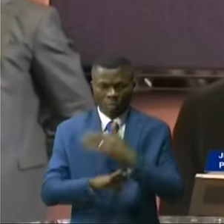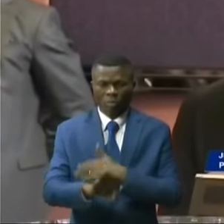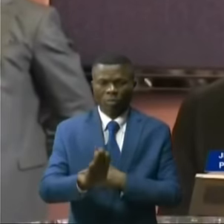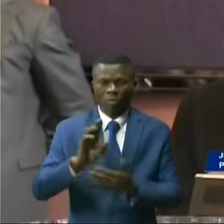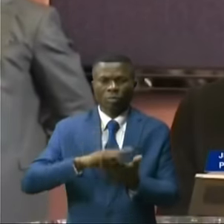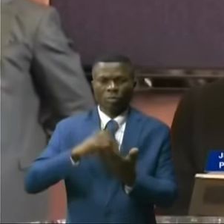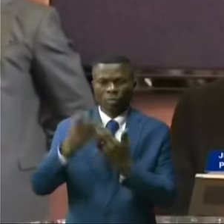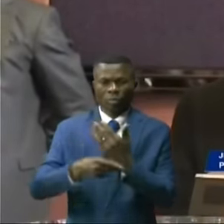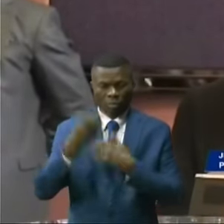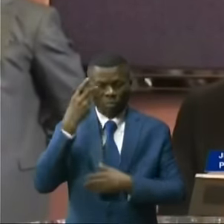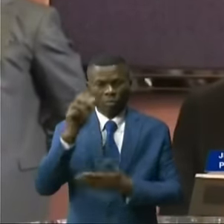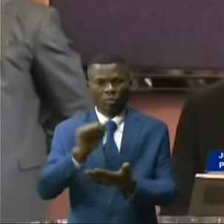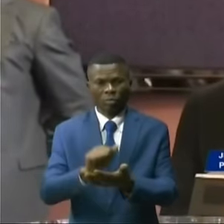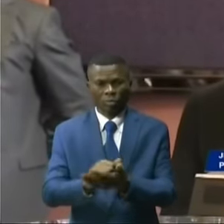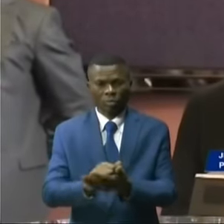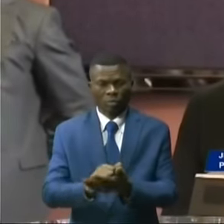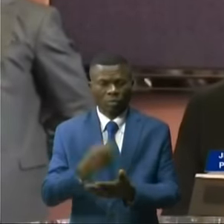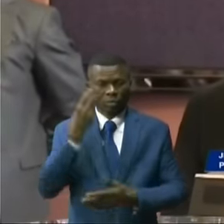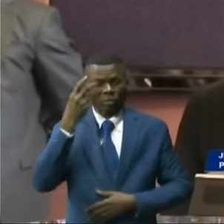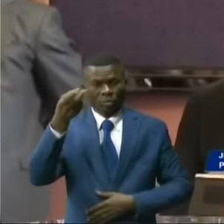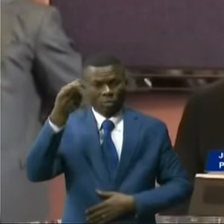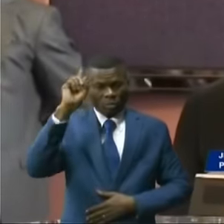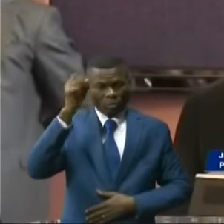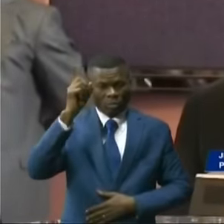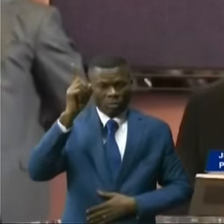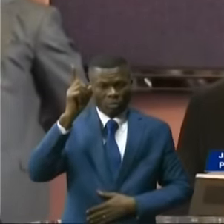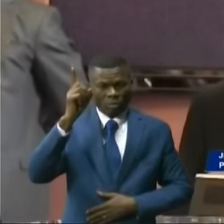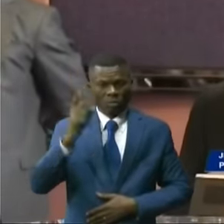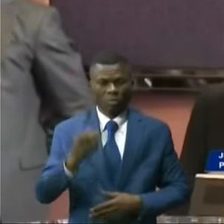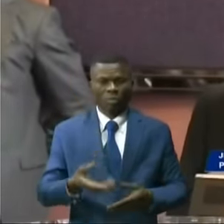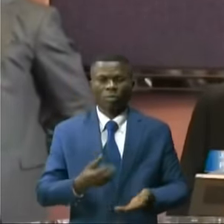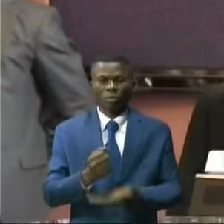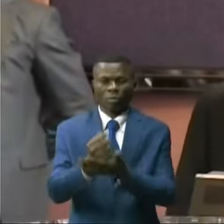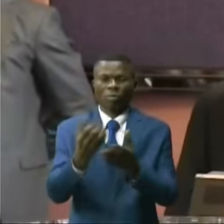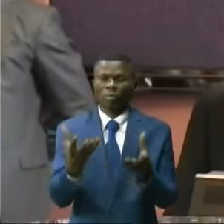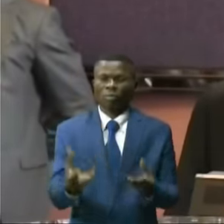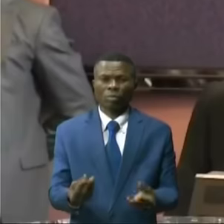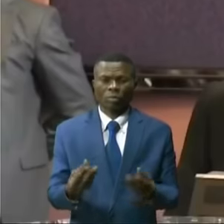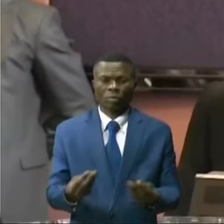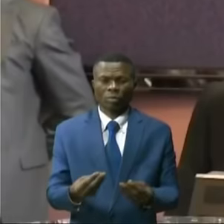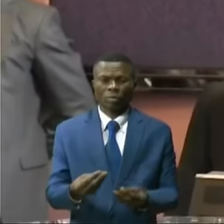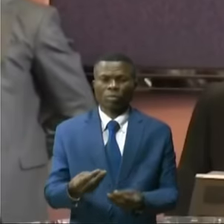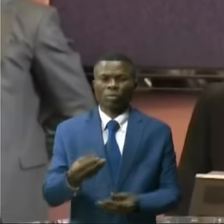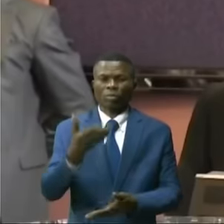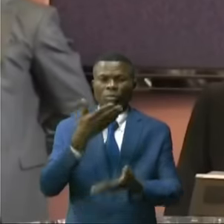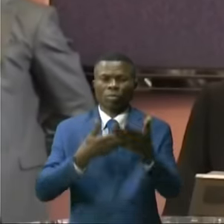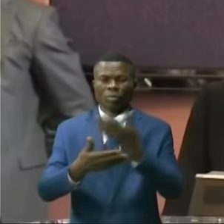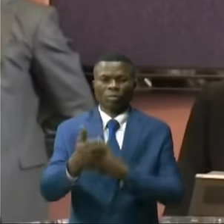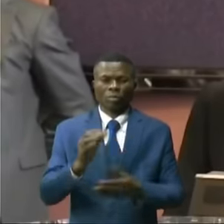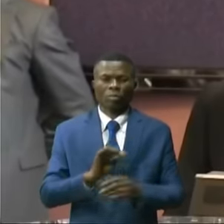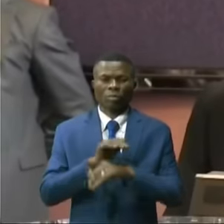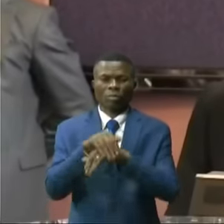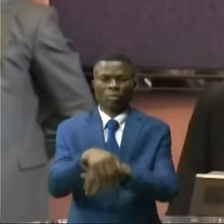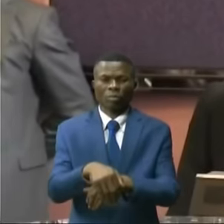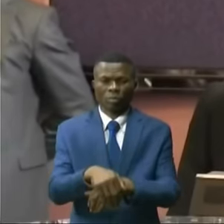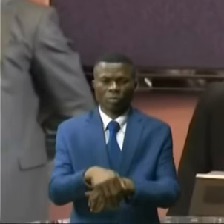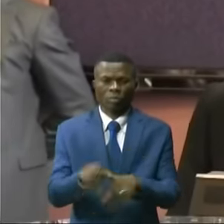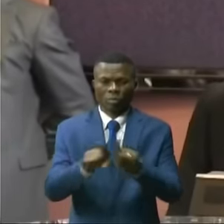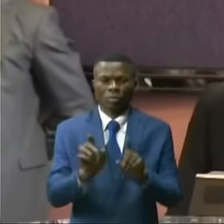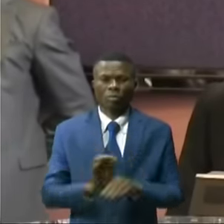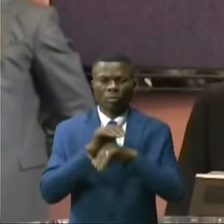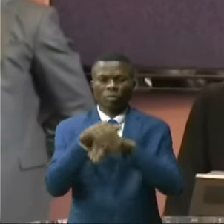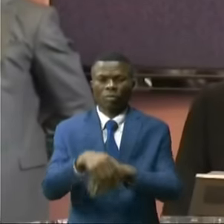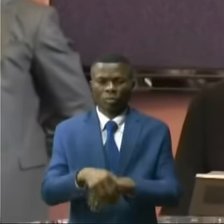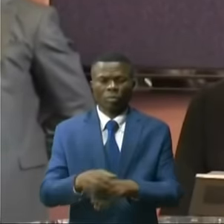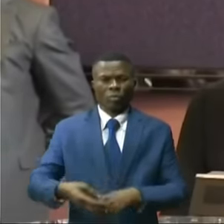cette perspective il vise à faciliter les échanges inclusifs et participatif de